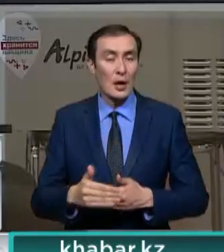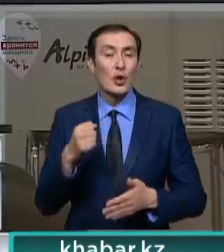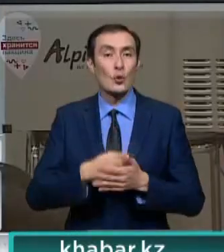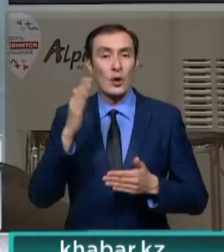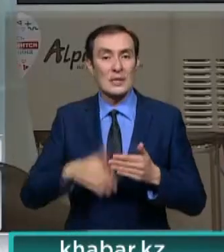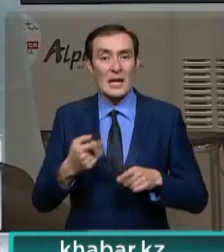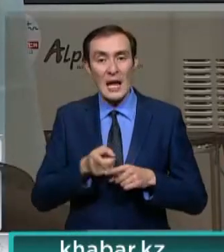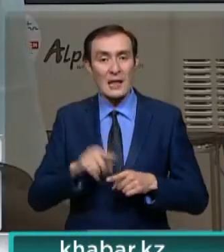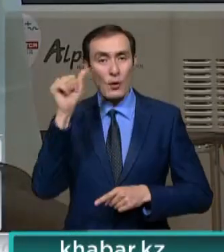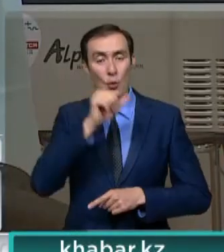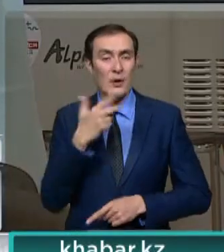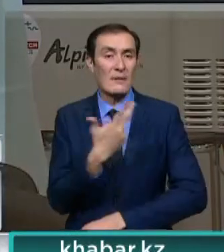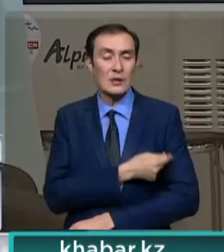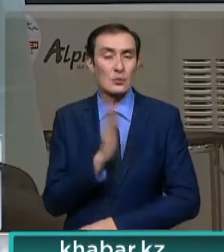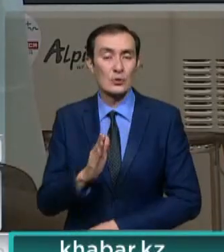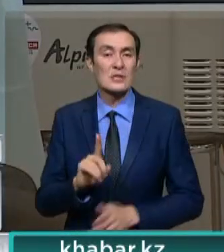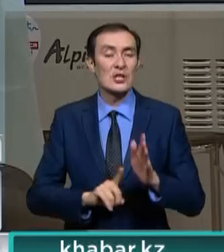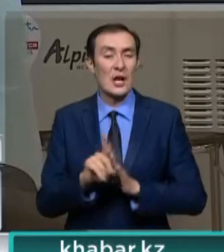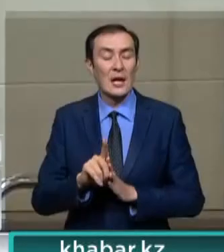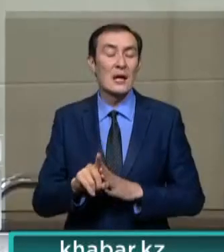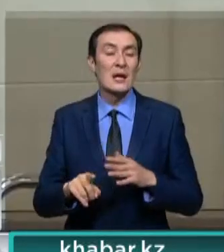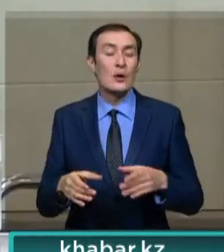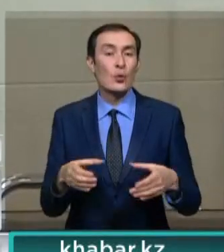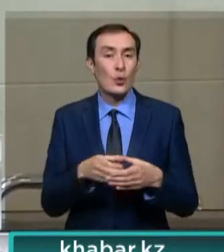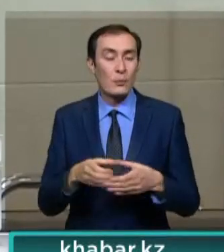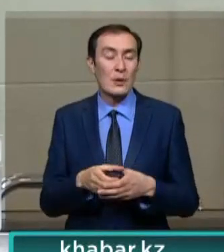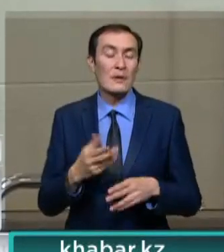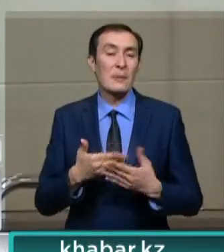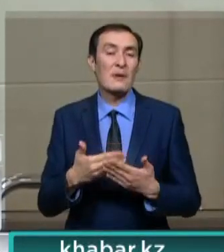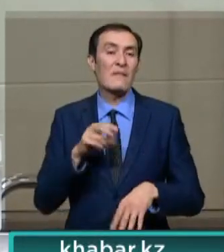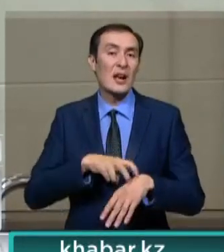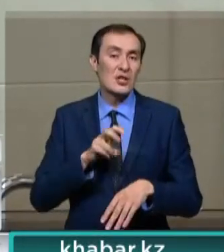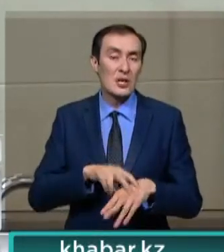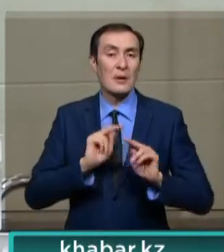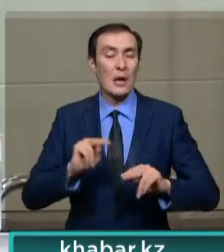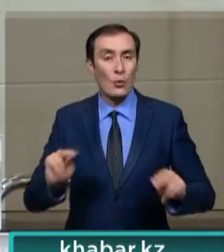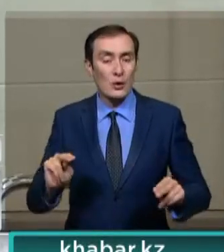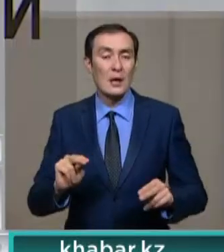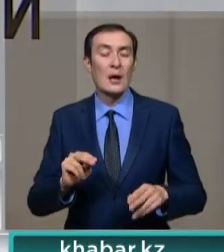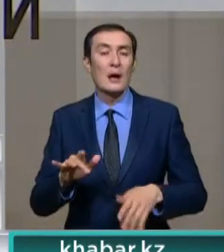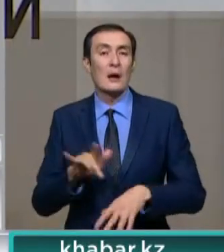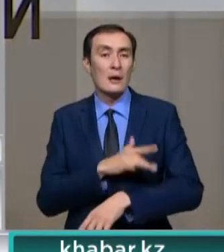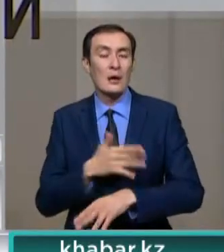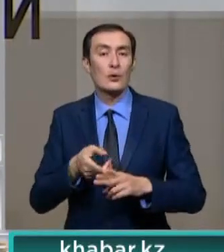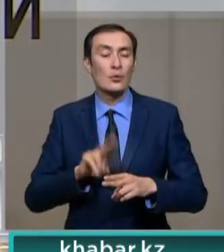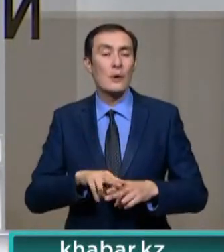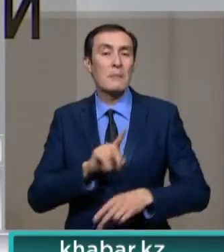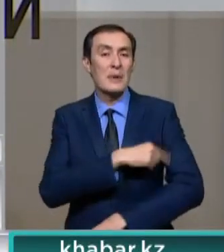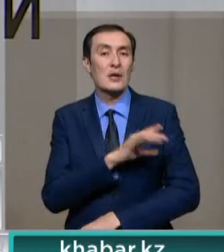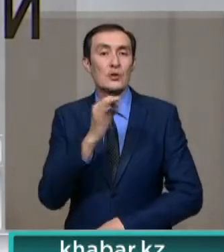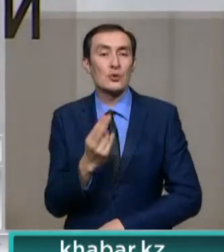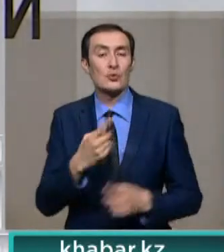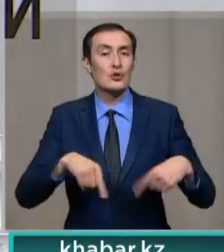До конца этого года вакцину получат сначала уязвимые группы населения, медработники, педагоги, персонал и контингент